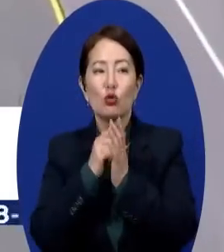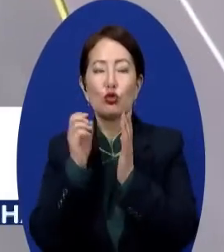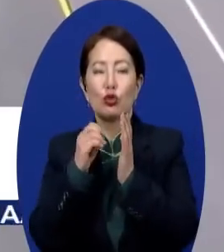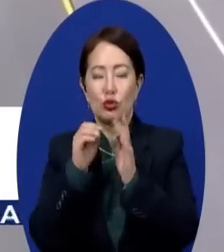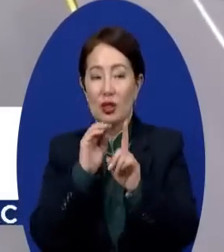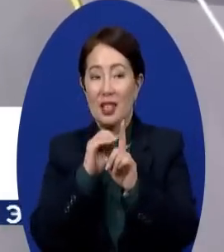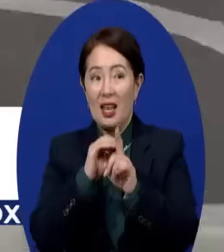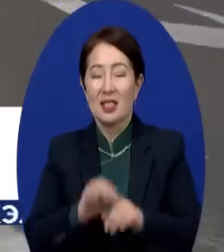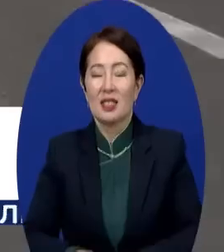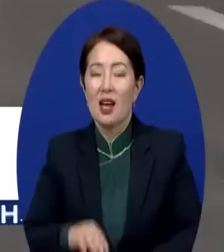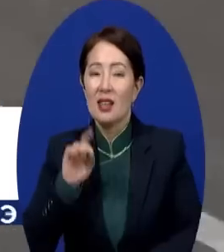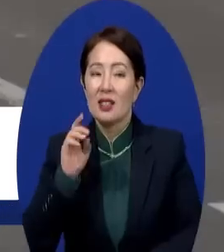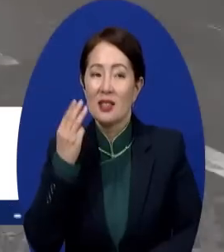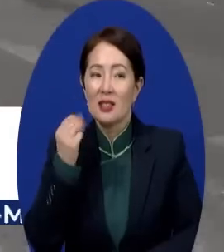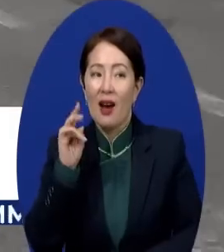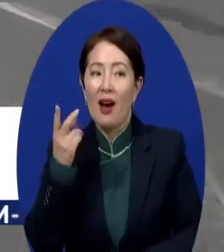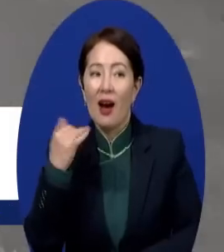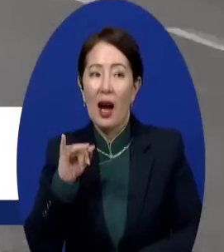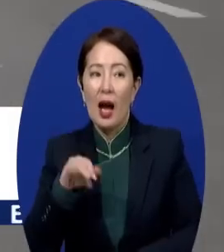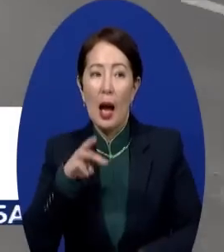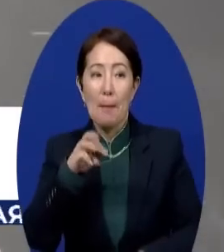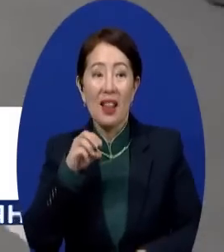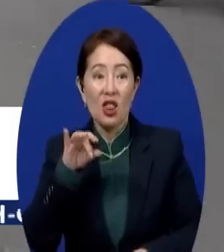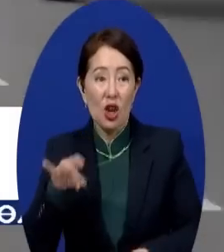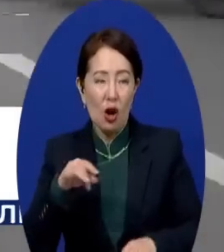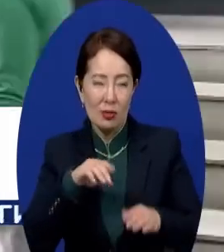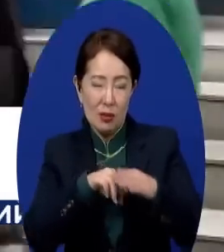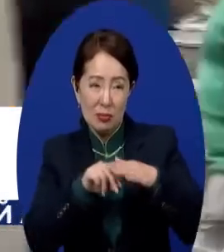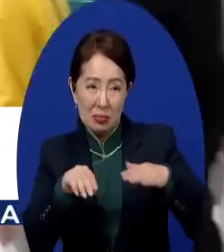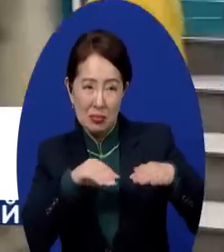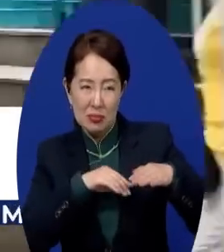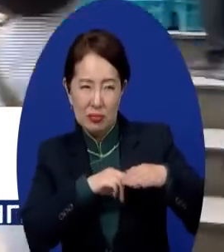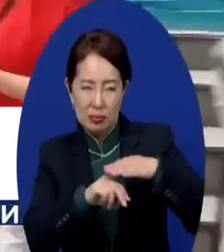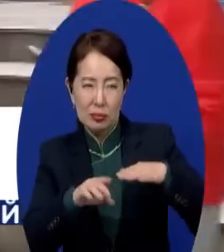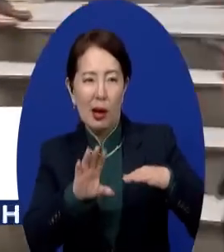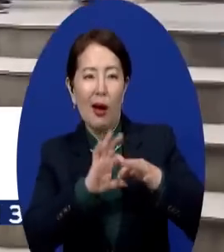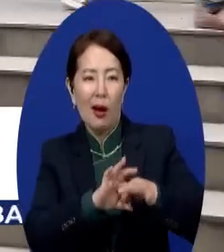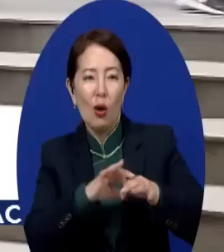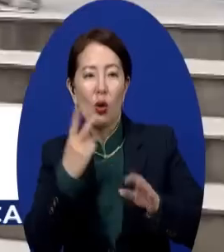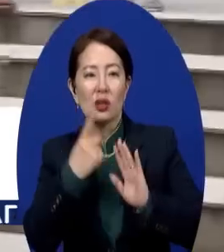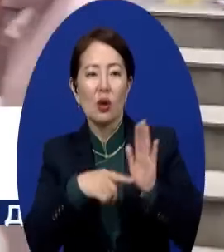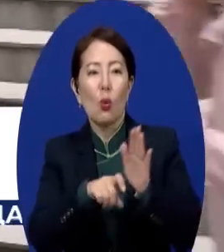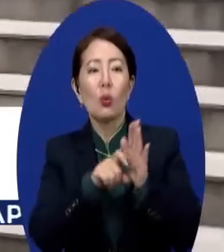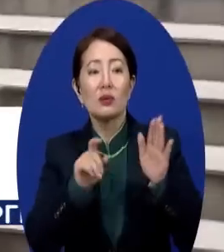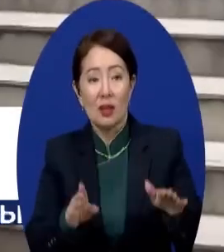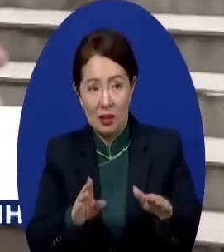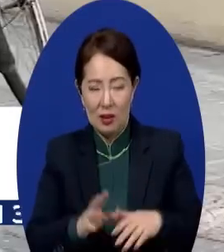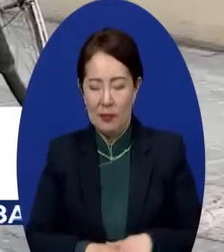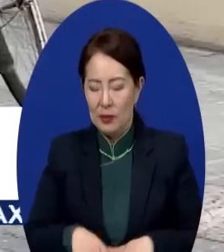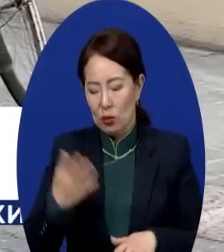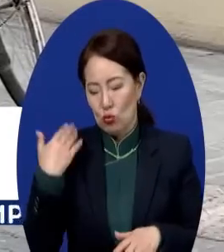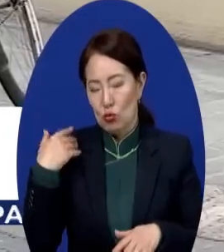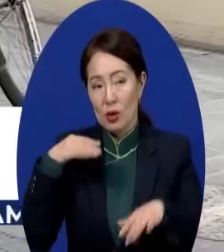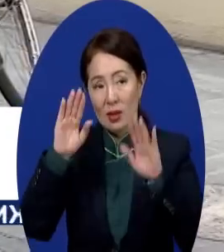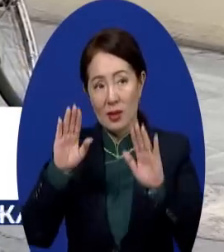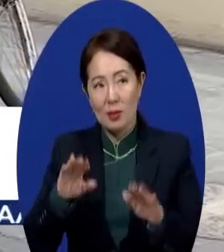шаардж байгаа юм байна. За Шанхай метроны зарим шугам цар тахлын дэгдэлттэй холбоотойгоор 2 сар гарын хугацаанд халт тавьгаа юм а. Түүнчлэн ням гарагаас